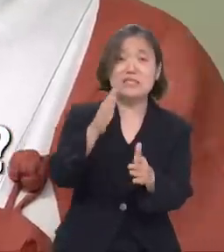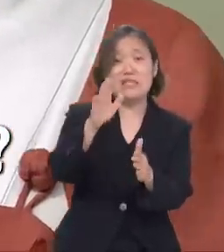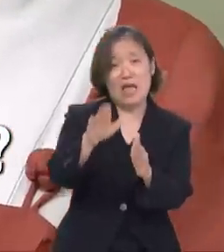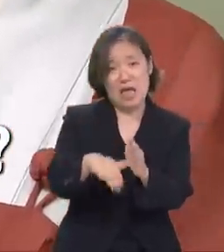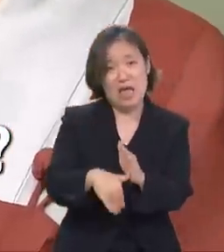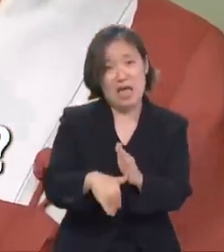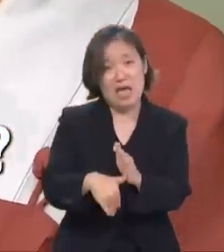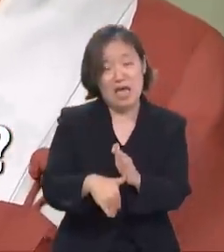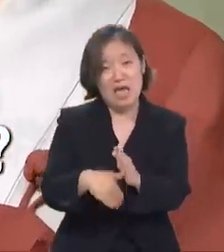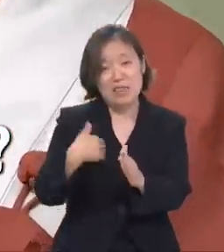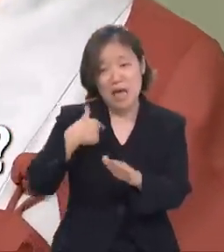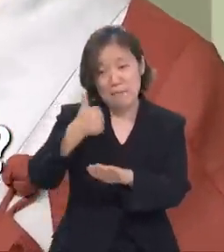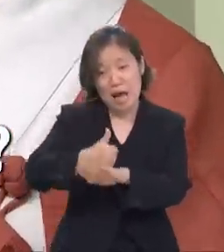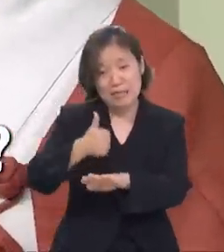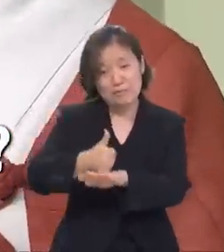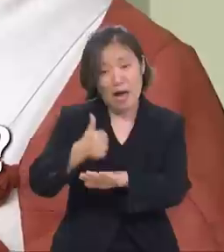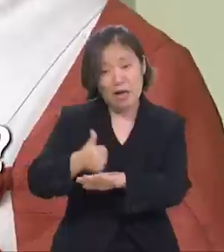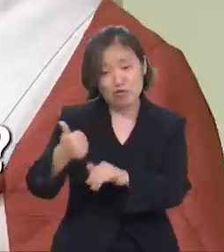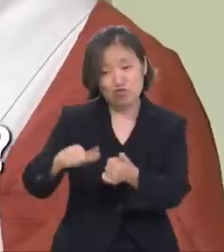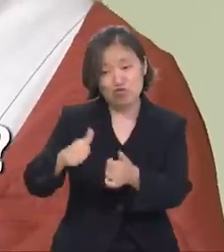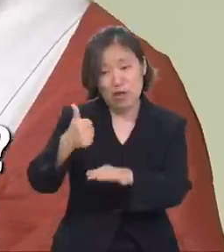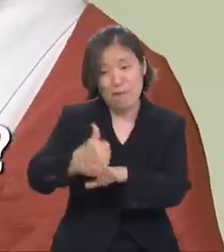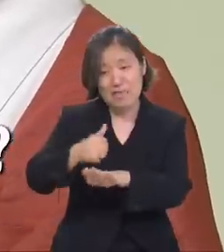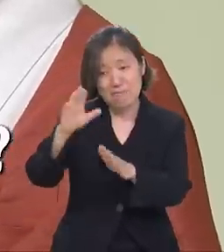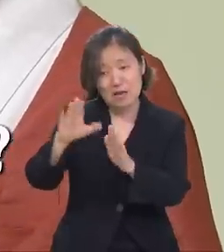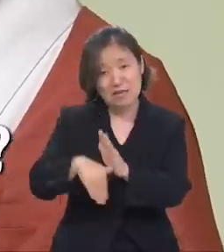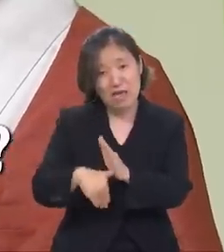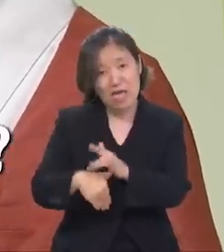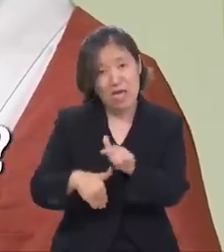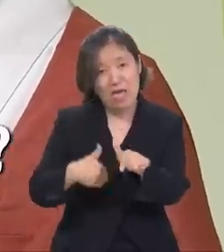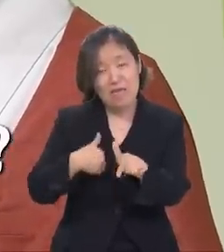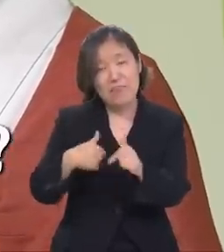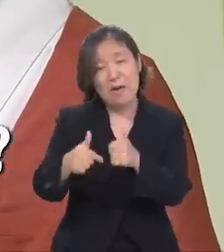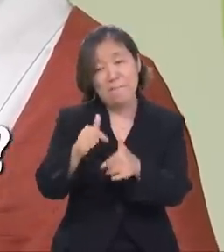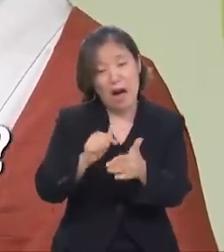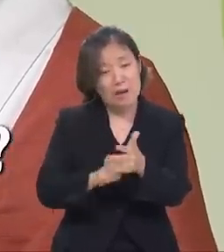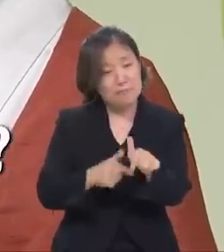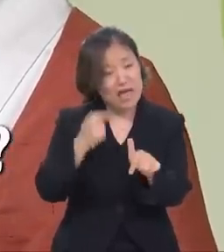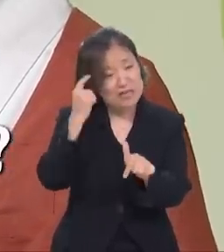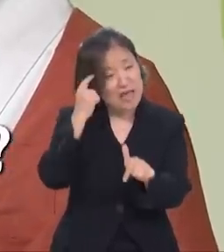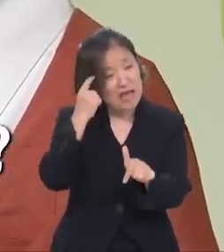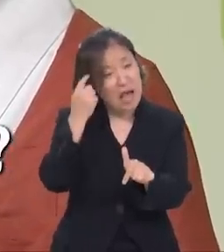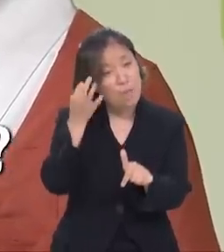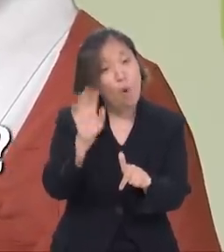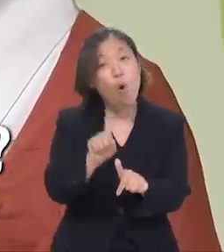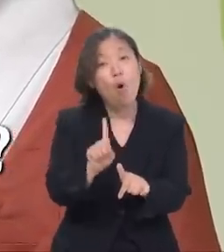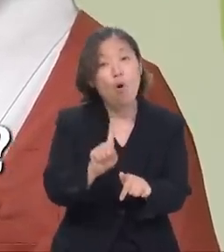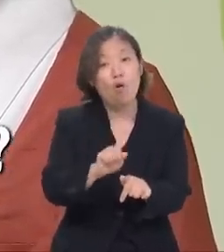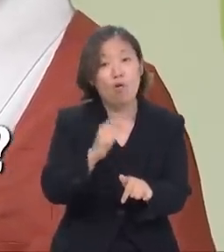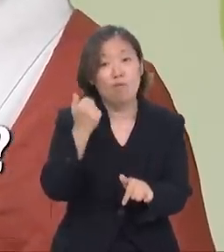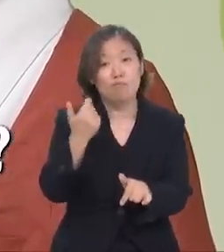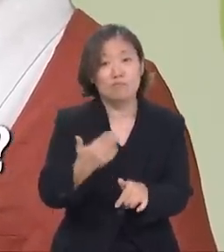순간에 과연 나는 무엇을 마음에 떠올리며 죽을 것인가